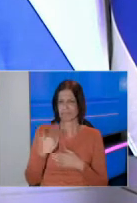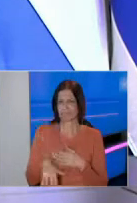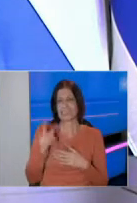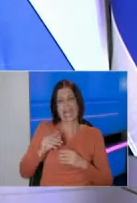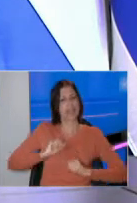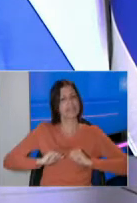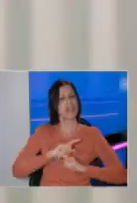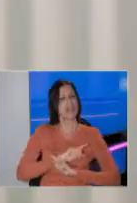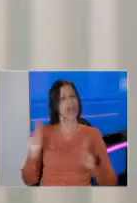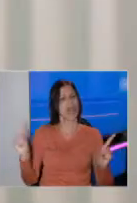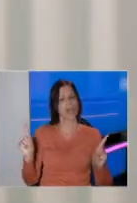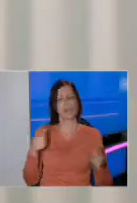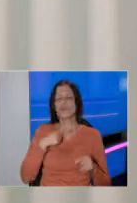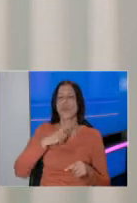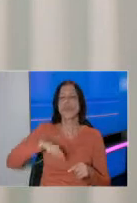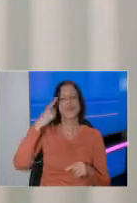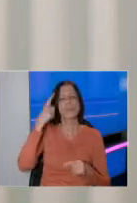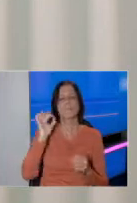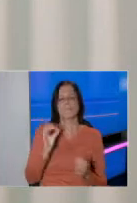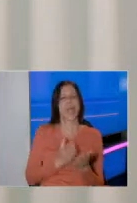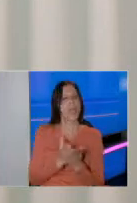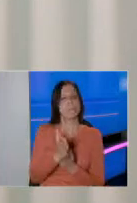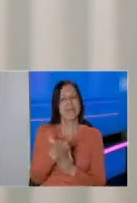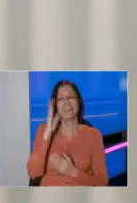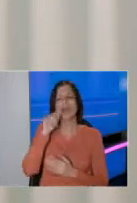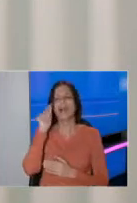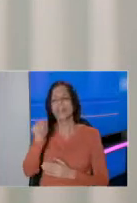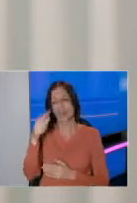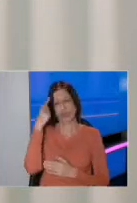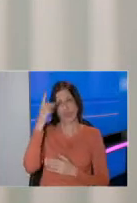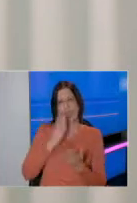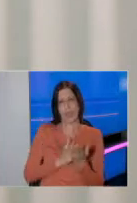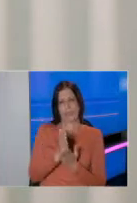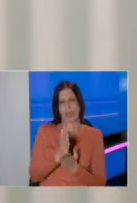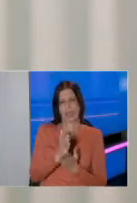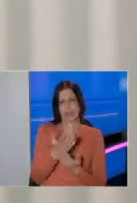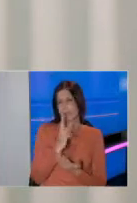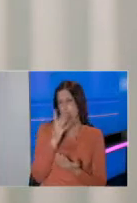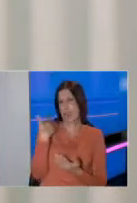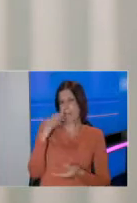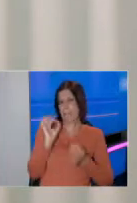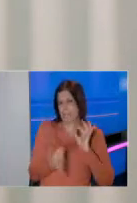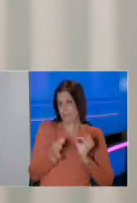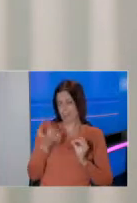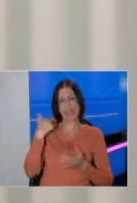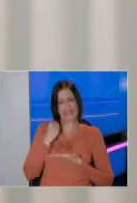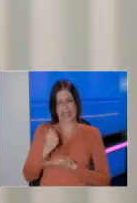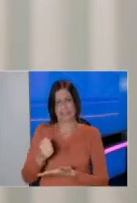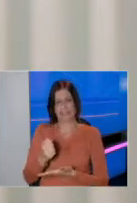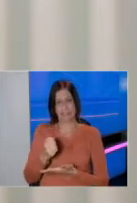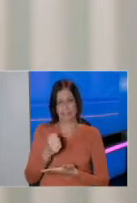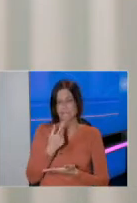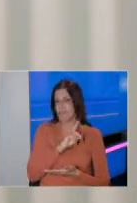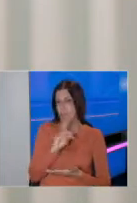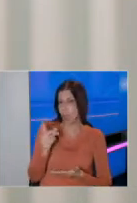צריך להתנהג אחרת. כולנו יודעים את האמת. גם אתה יודע את האמת. אם לא היה משפט, היה תקציב. אם לא